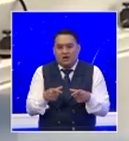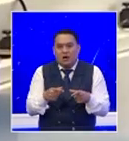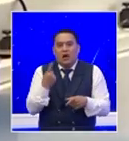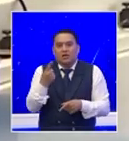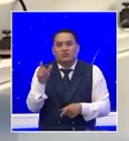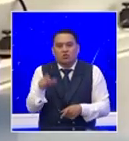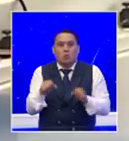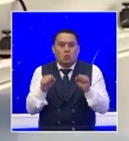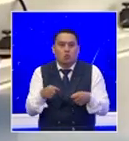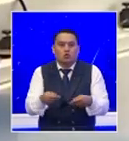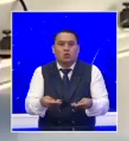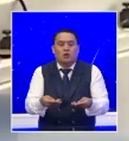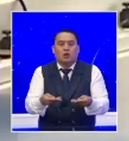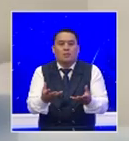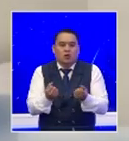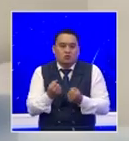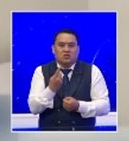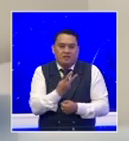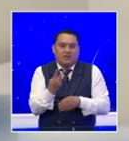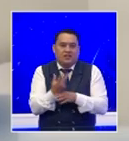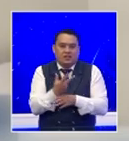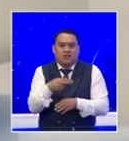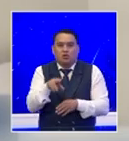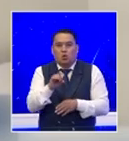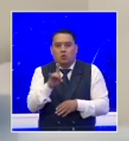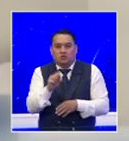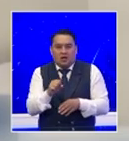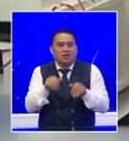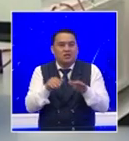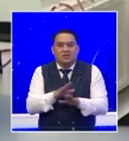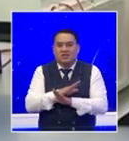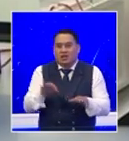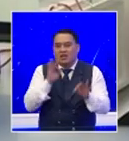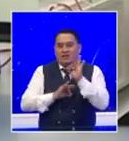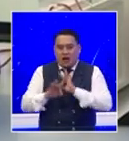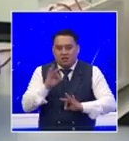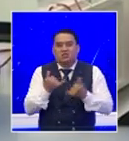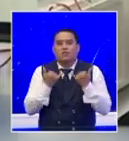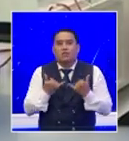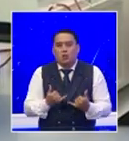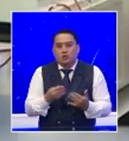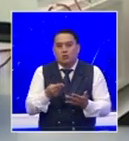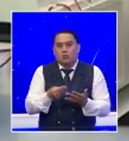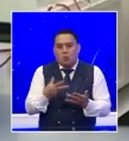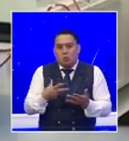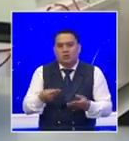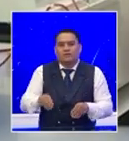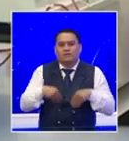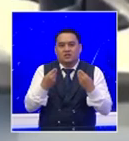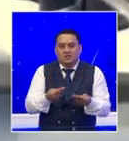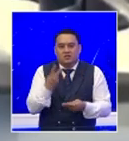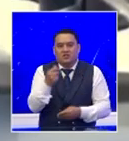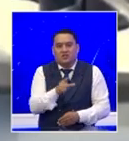одного донора можно получить 2-3 дозы, но нужно отметить, что это не альтернатива лекарствам. Сегодня иммунную плазму в Нур-Султане